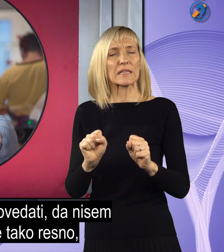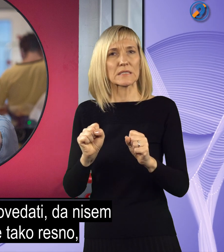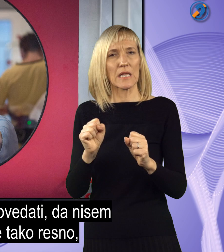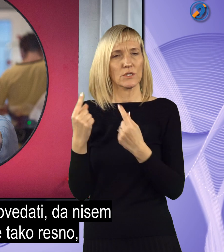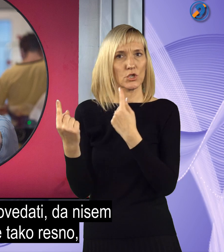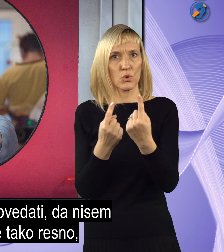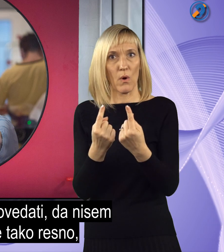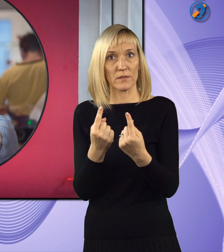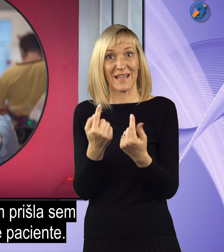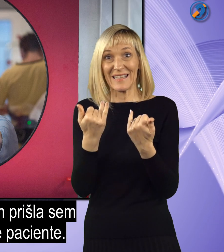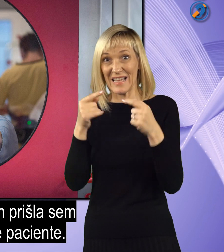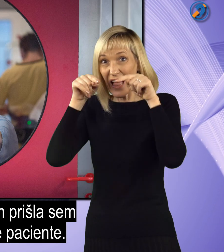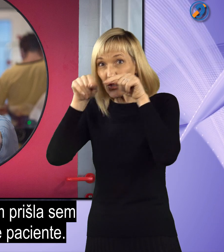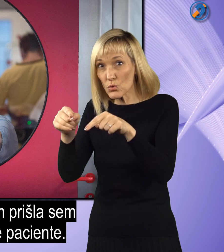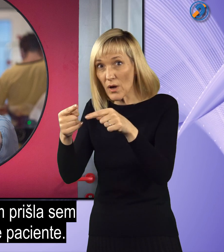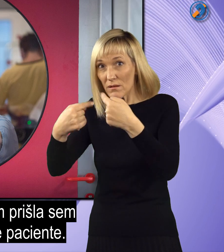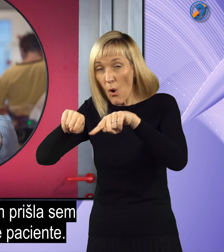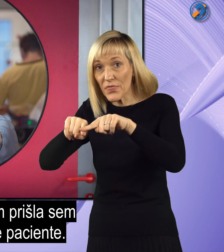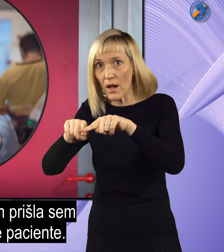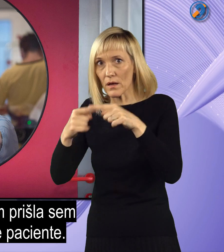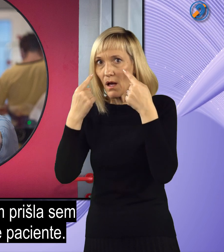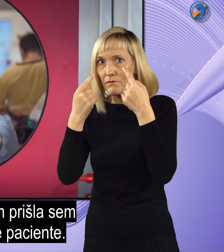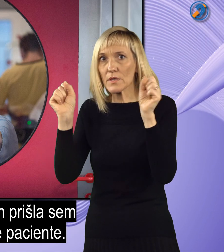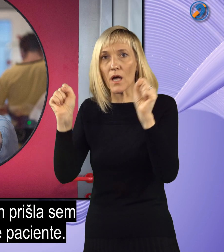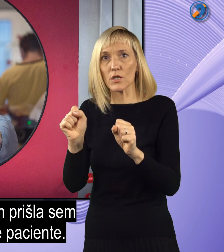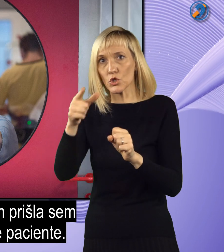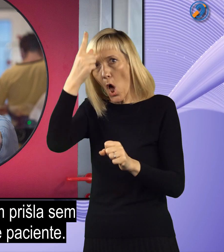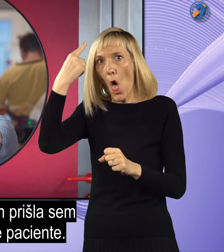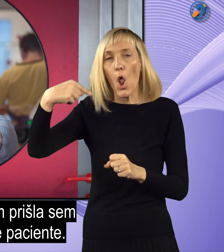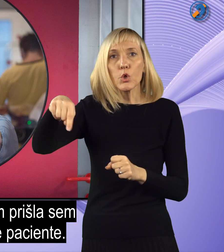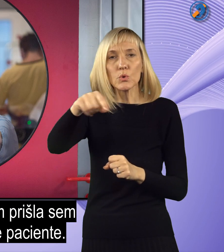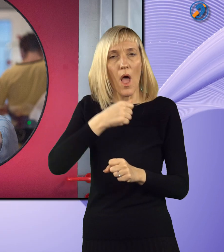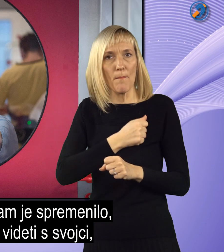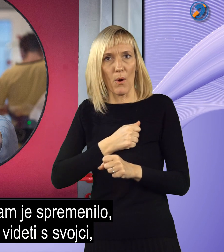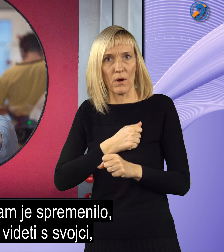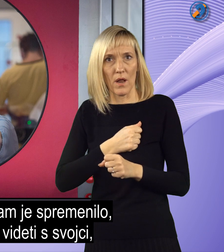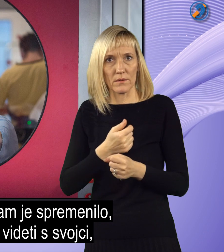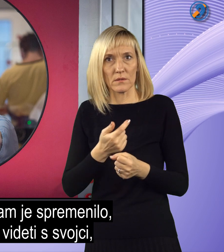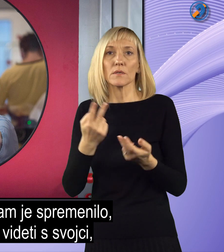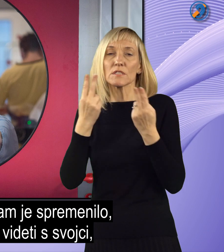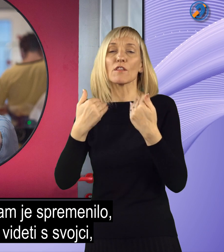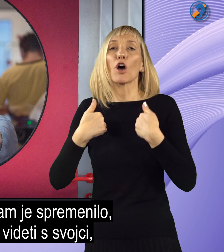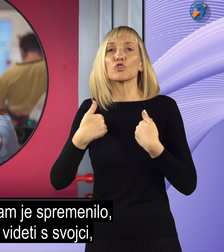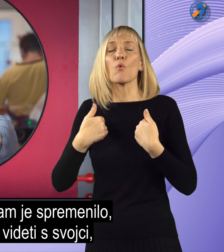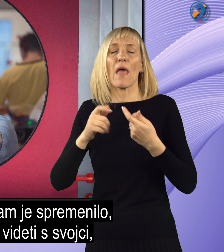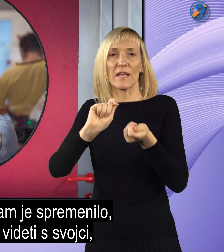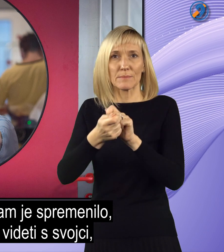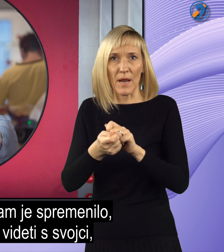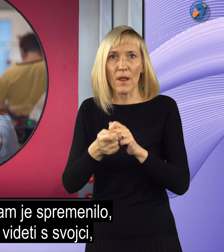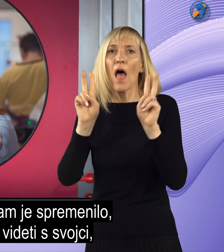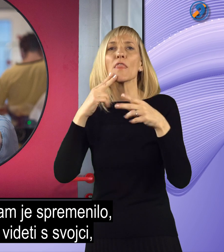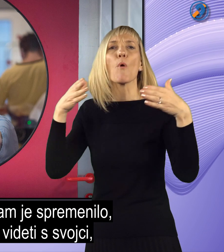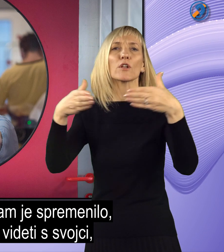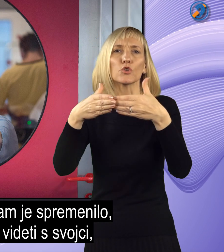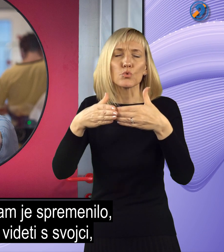resno. Dokler nisem prišla sem in videla te paciente, pač ja, življenje nam je spremenjeno,